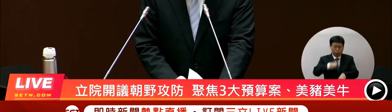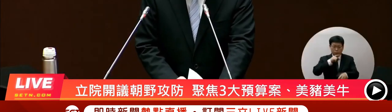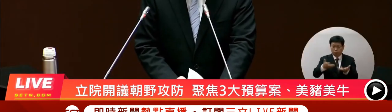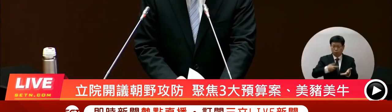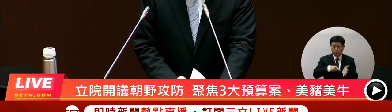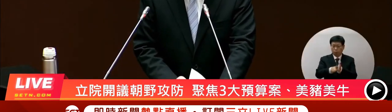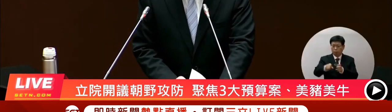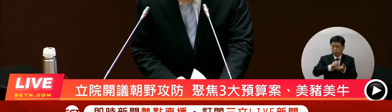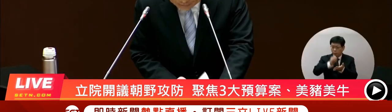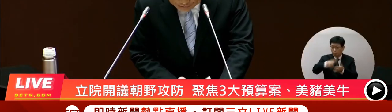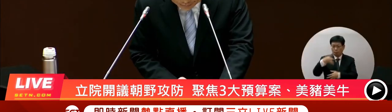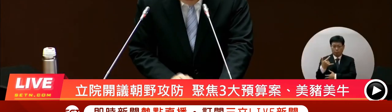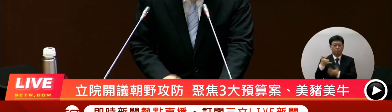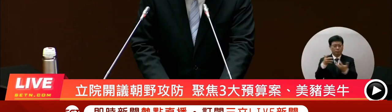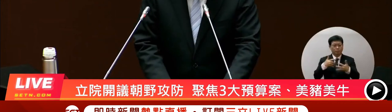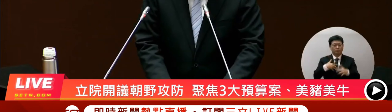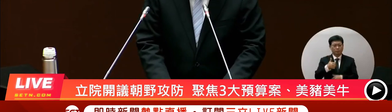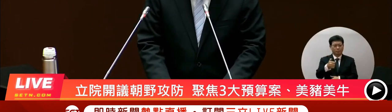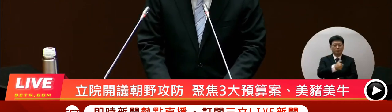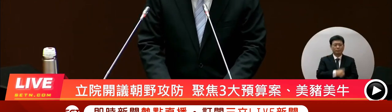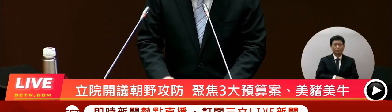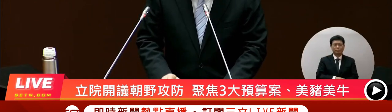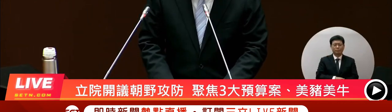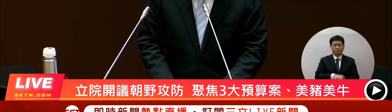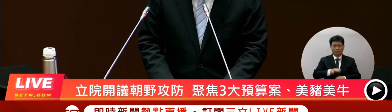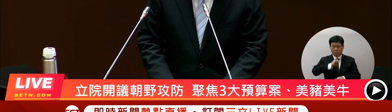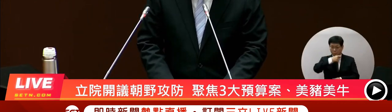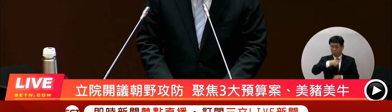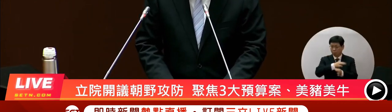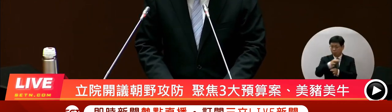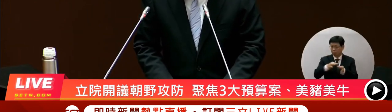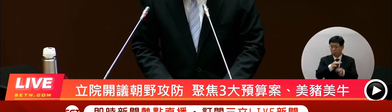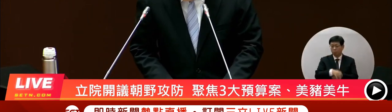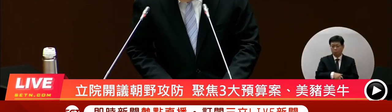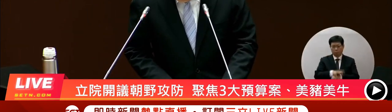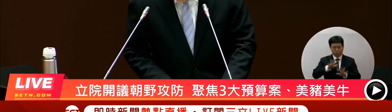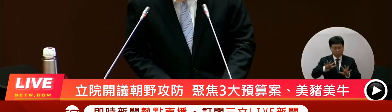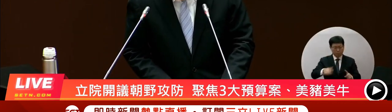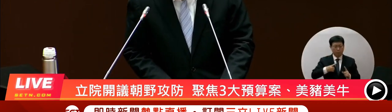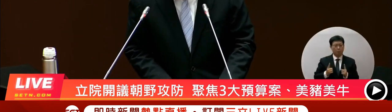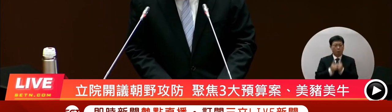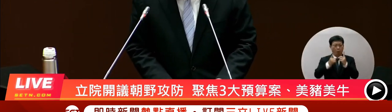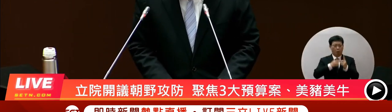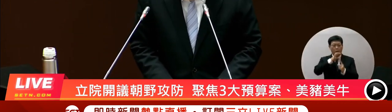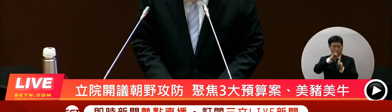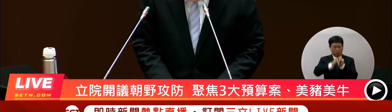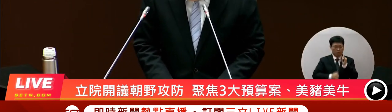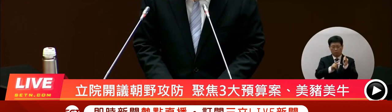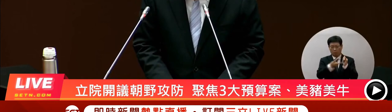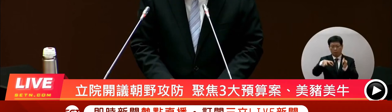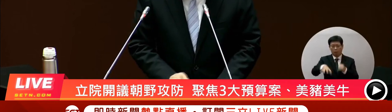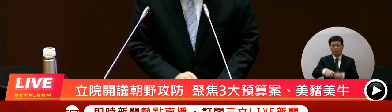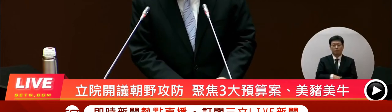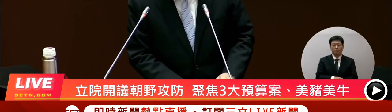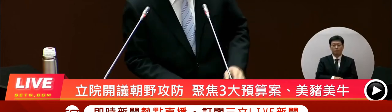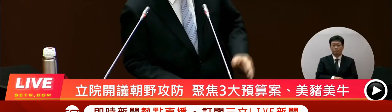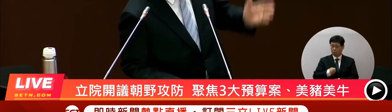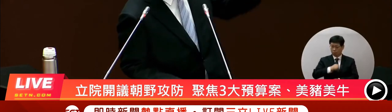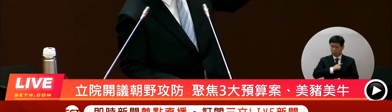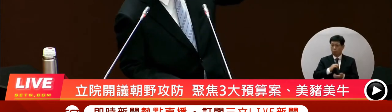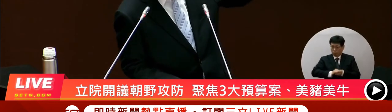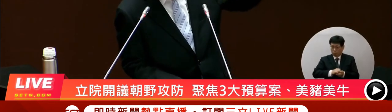质询，甚为感谢。台湾的经济正站在历史的转折点上，我们必